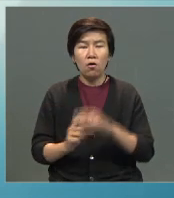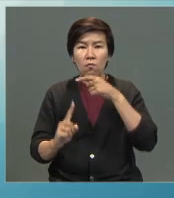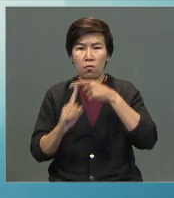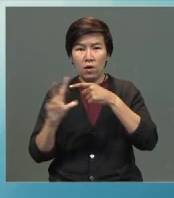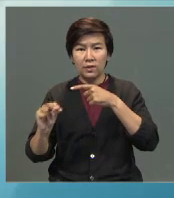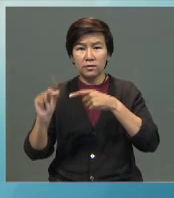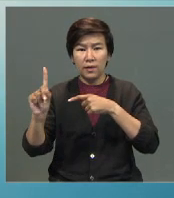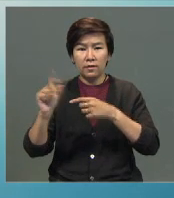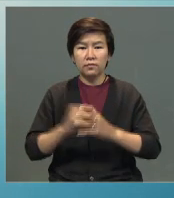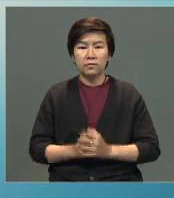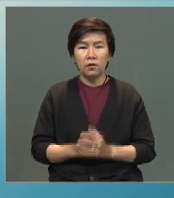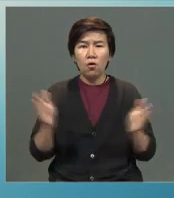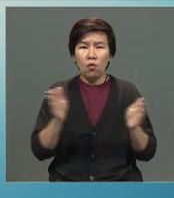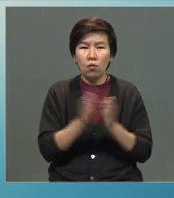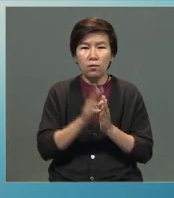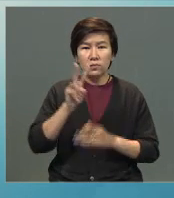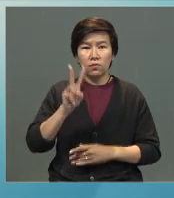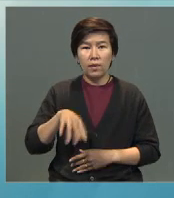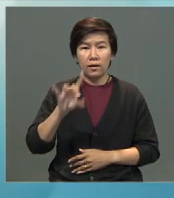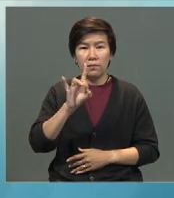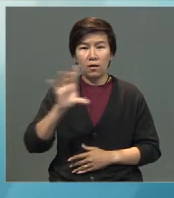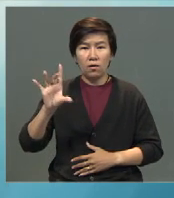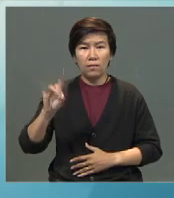รายทำให้จำนวนตัวเลขของผู้ป่วยหายอยู่ที่2888